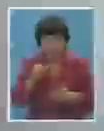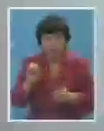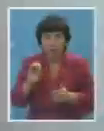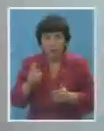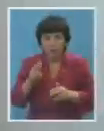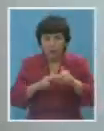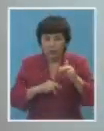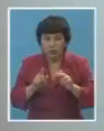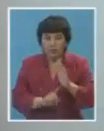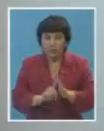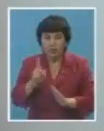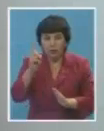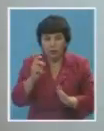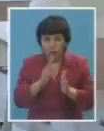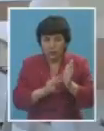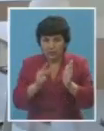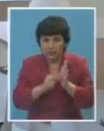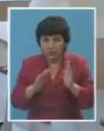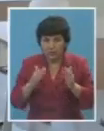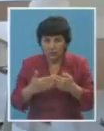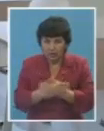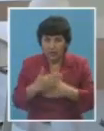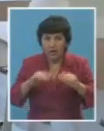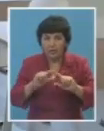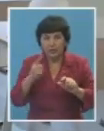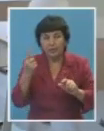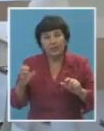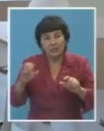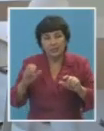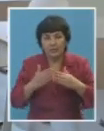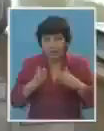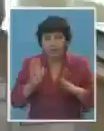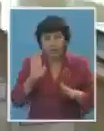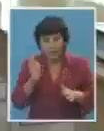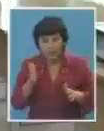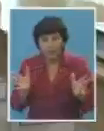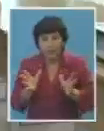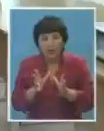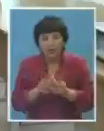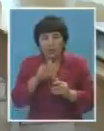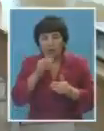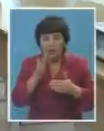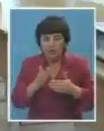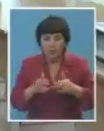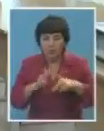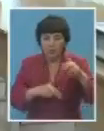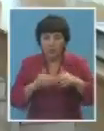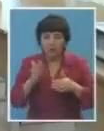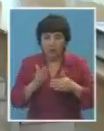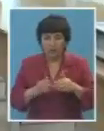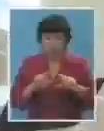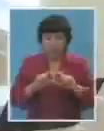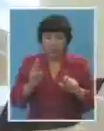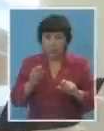айында құрылысы басталған 198 орындық жаңа мектеп 1 қыркүйекте шәкірттерге есігін айқара ашпақ. Мерзімінен бұрын құрылысы аяқталған